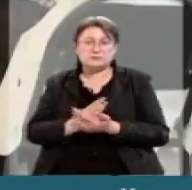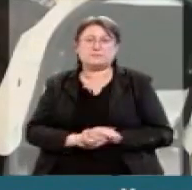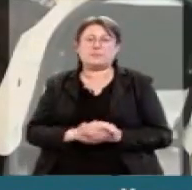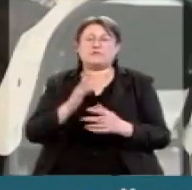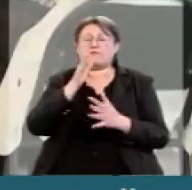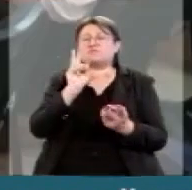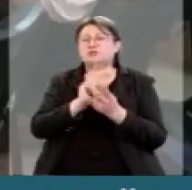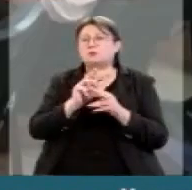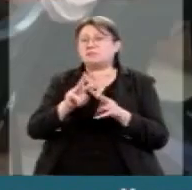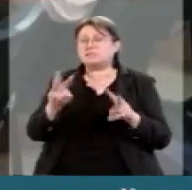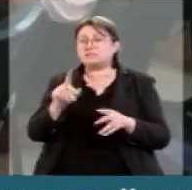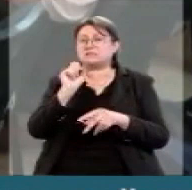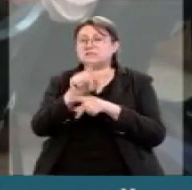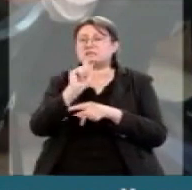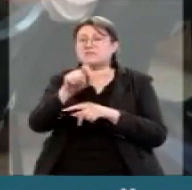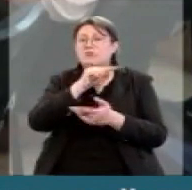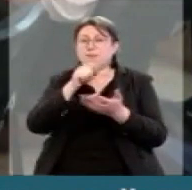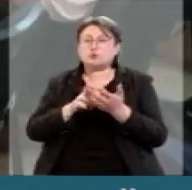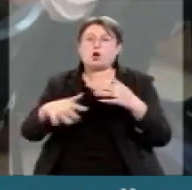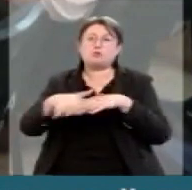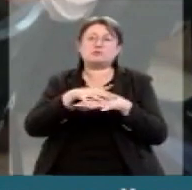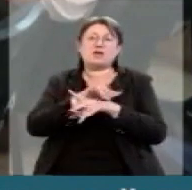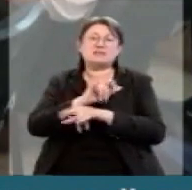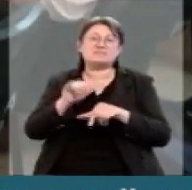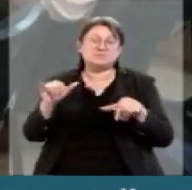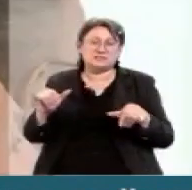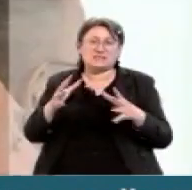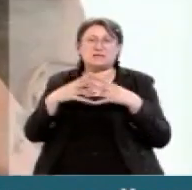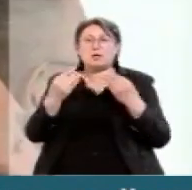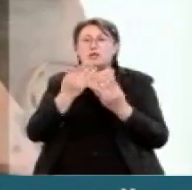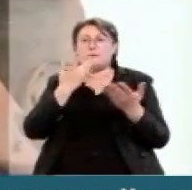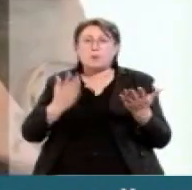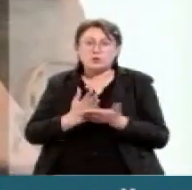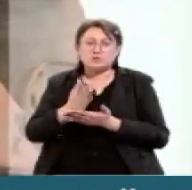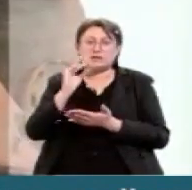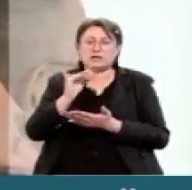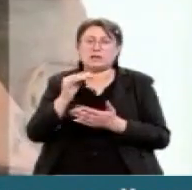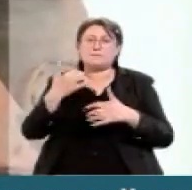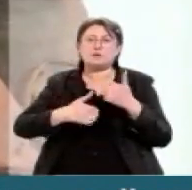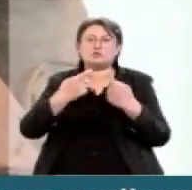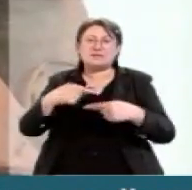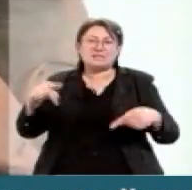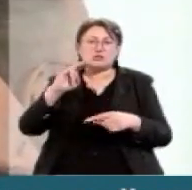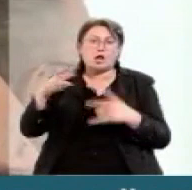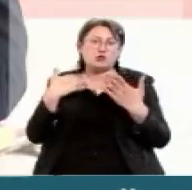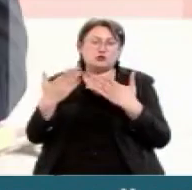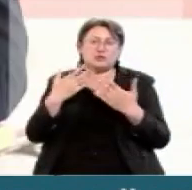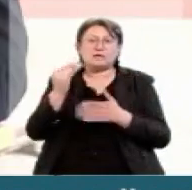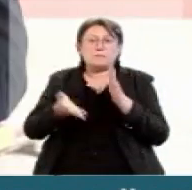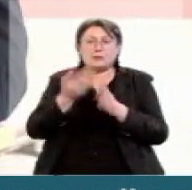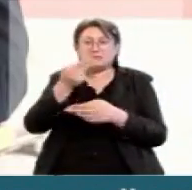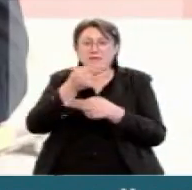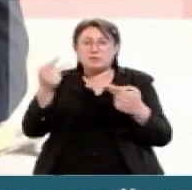встречи вице-министру заданы вопросы сферы общественного развития, семейной политики и межэтнических отношений. Затронута и